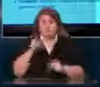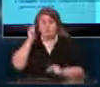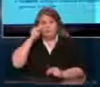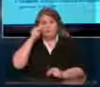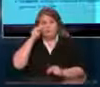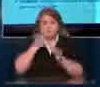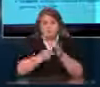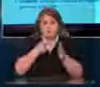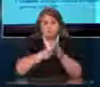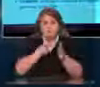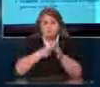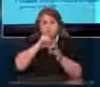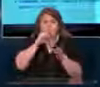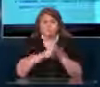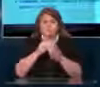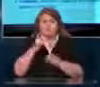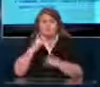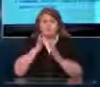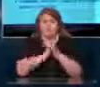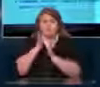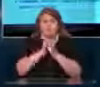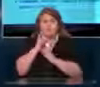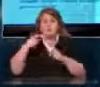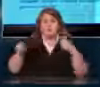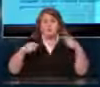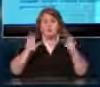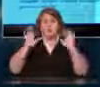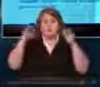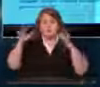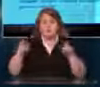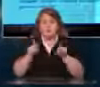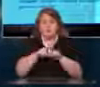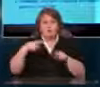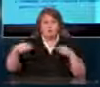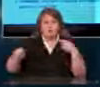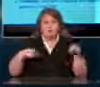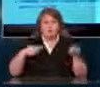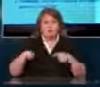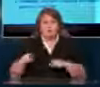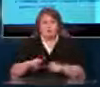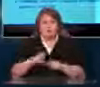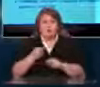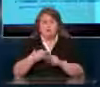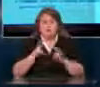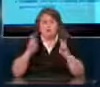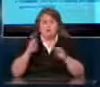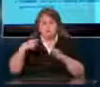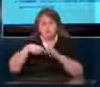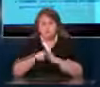Учащиеся исследуют вопрос, почему растительность на разных склонах так различается. В рамках этого